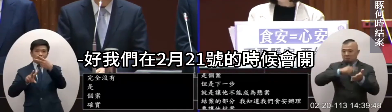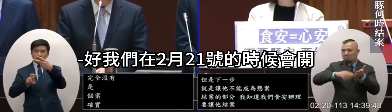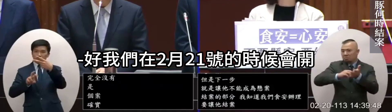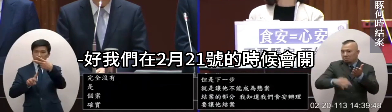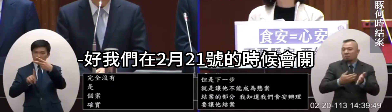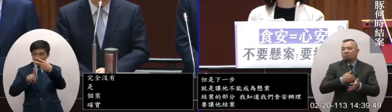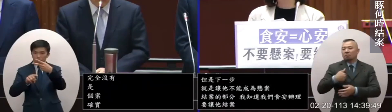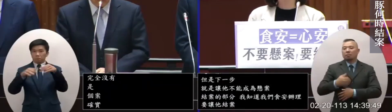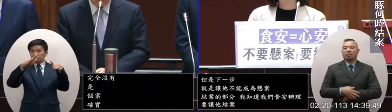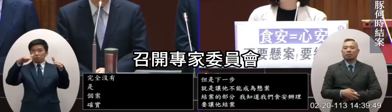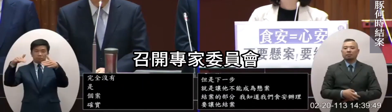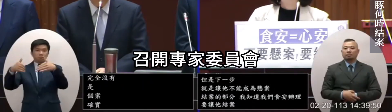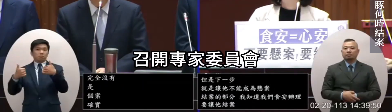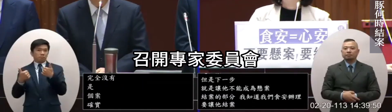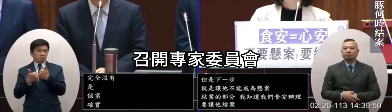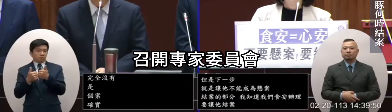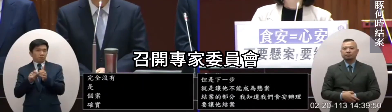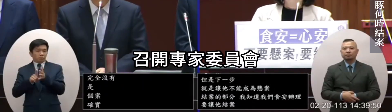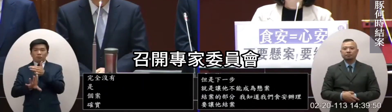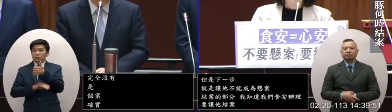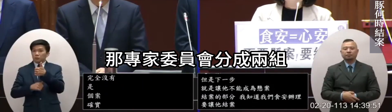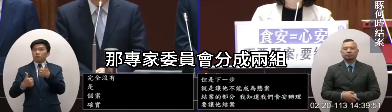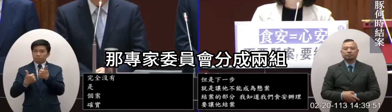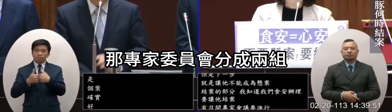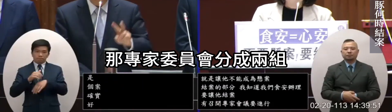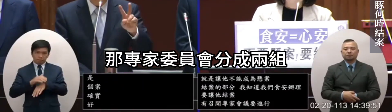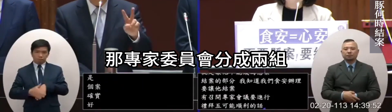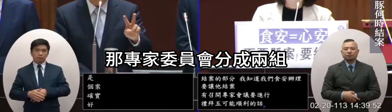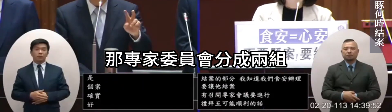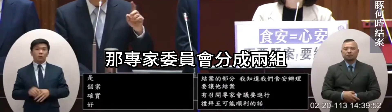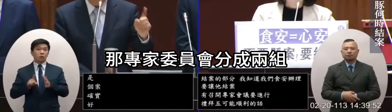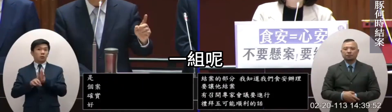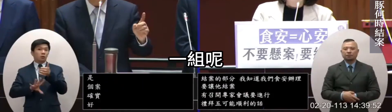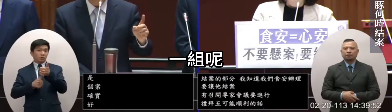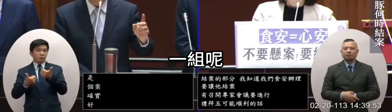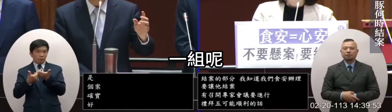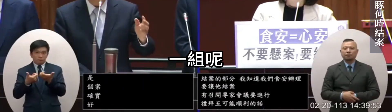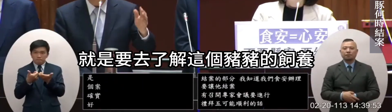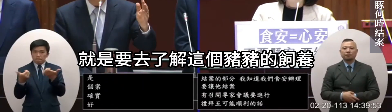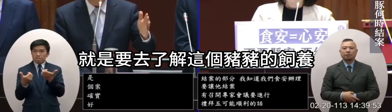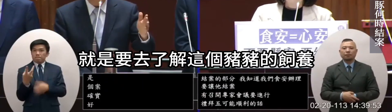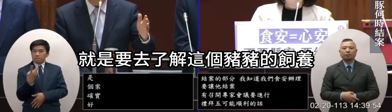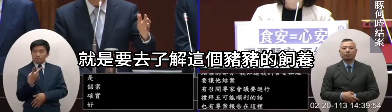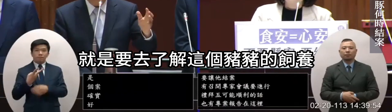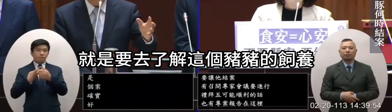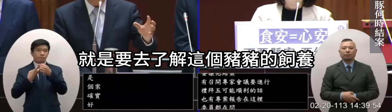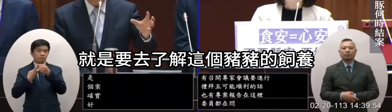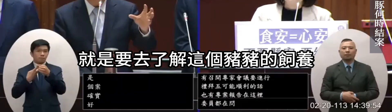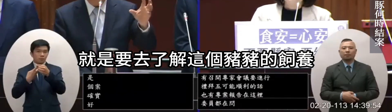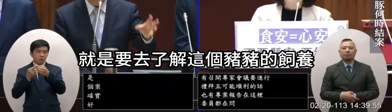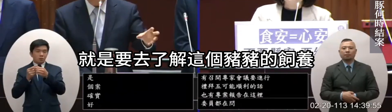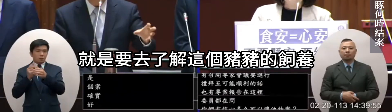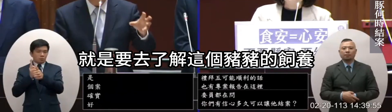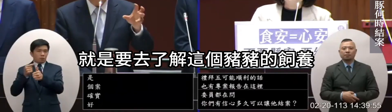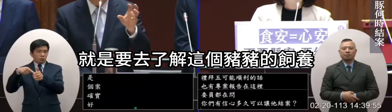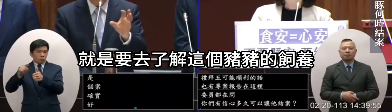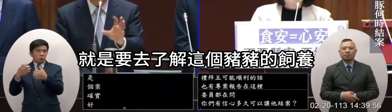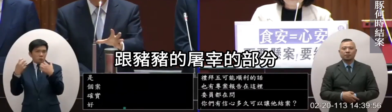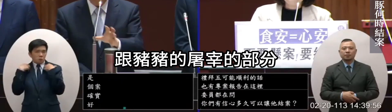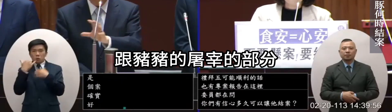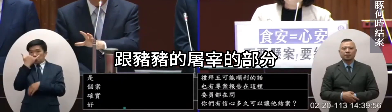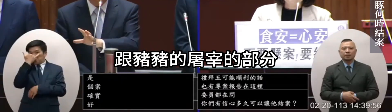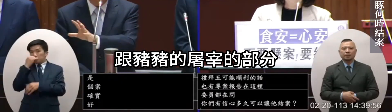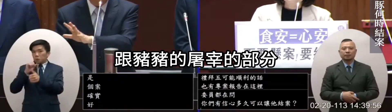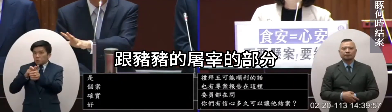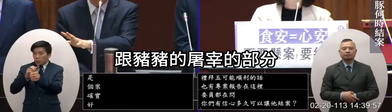候会开召开专家委员会。那专家委员会分成两组，一组呢就是要去了解这个猪只的饲养